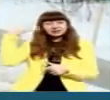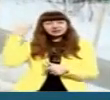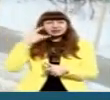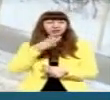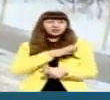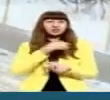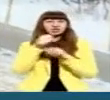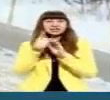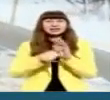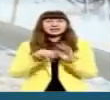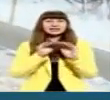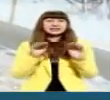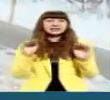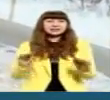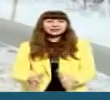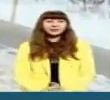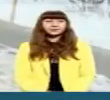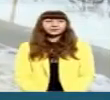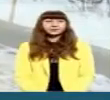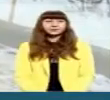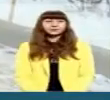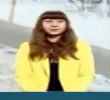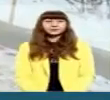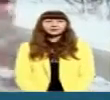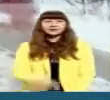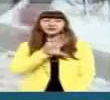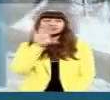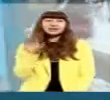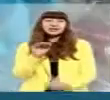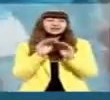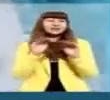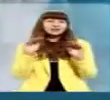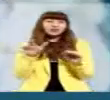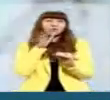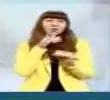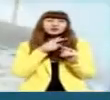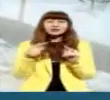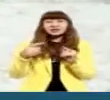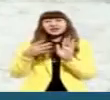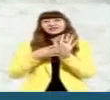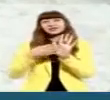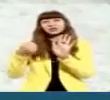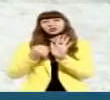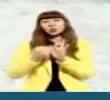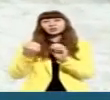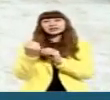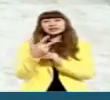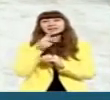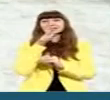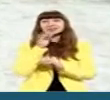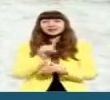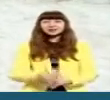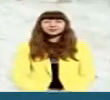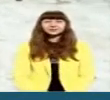бен 13 жас аралығындағы мектеп өрендері. Аяз ата мен Ақшақар өздеріне керемет көңіл күй сыйлағанын айтып, мәз болысты балақайлар.